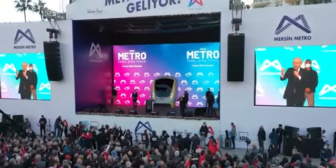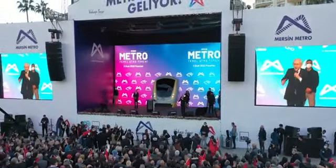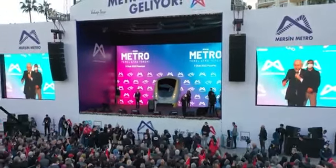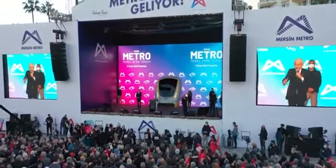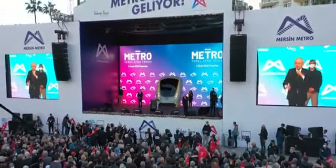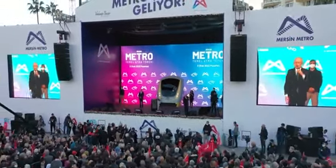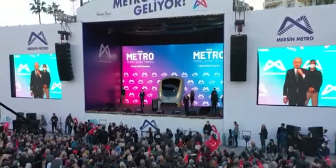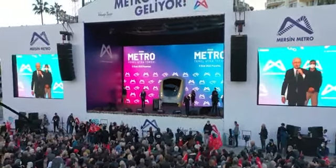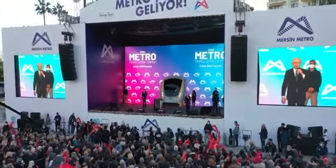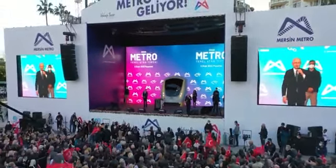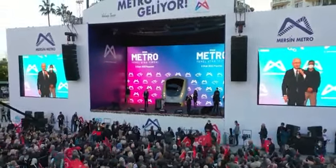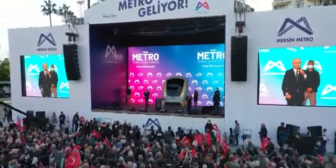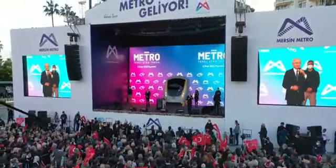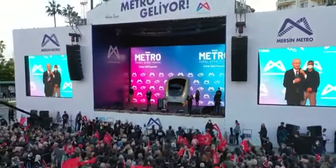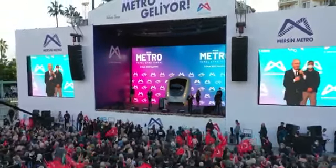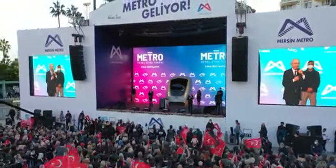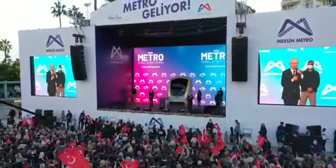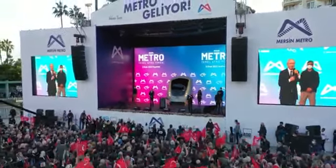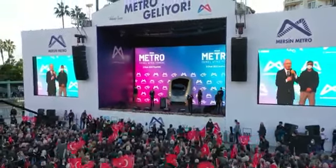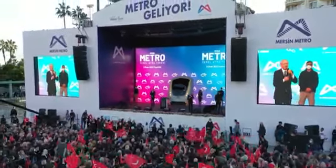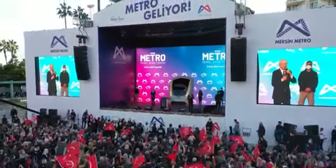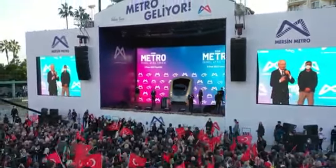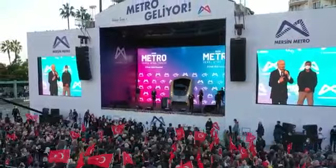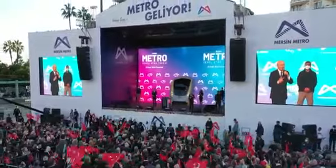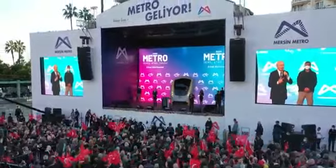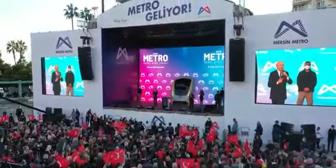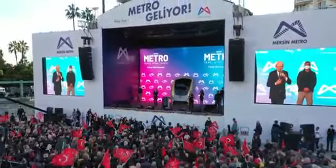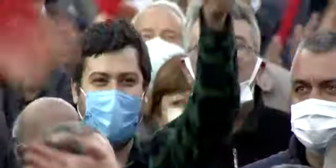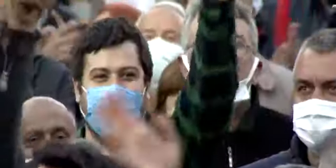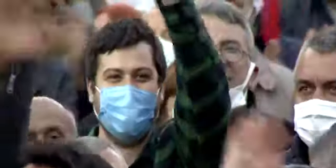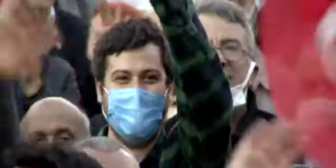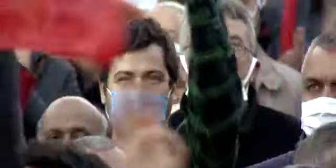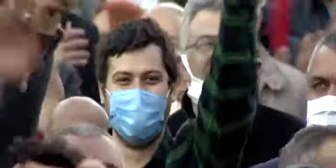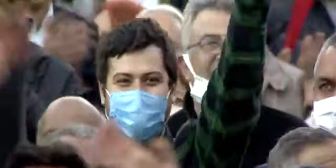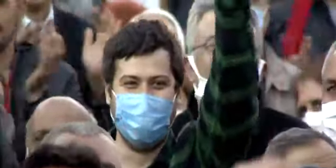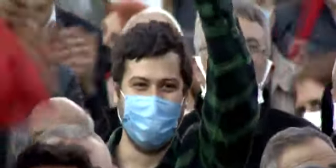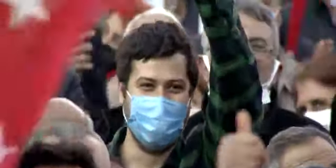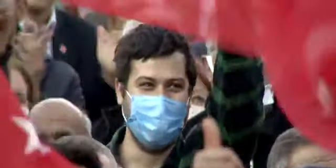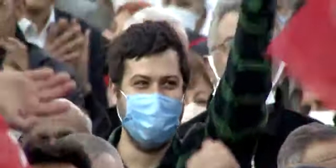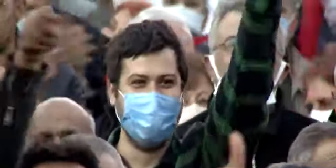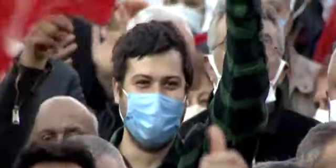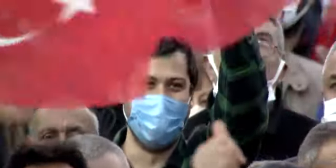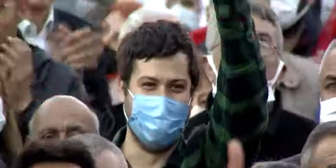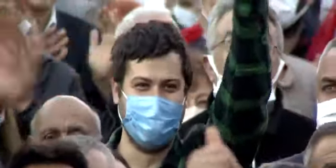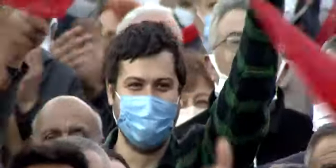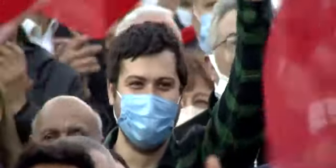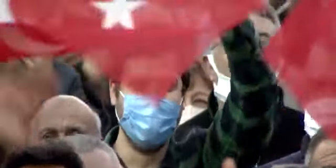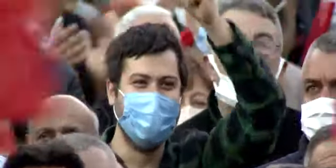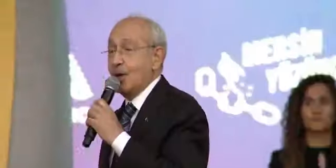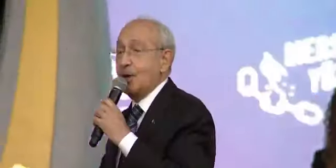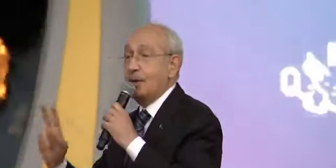kardeşlerimizi davulla zurnayla memleketlerine göndereceğiz. En geç 2 yıl içinde.